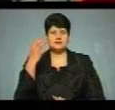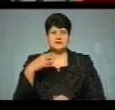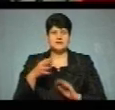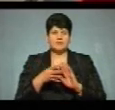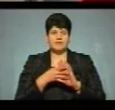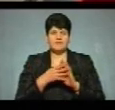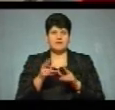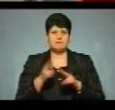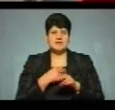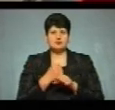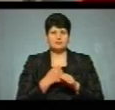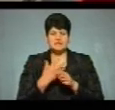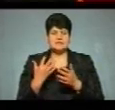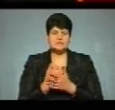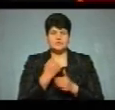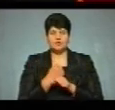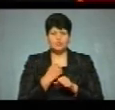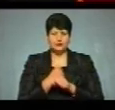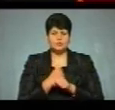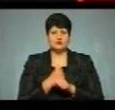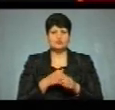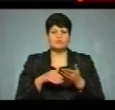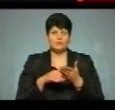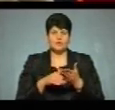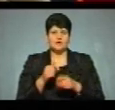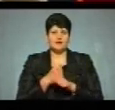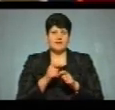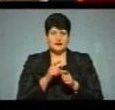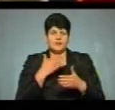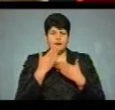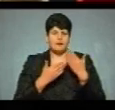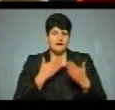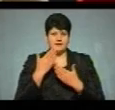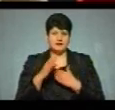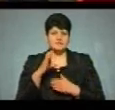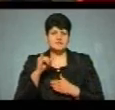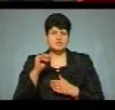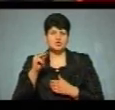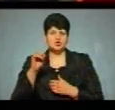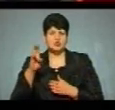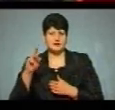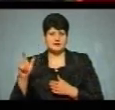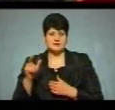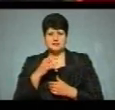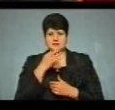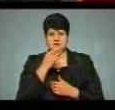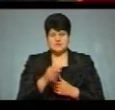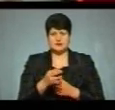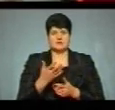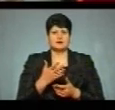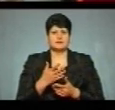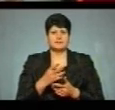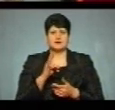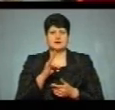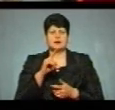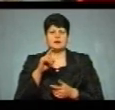«459 безробітних знайшли роботу з допомогою кар'єрних радників обласного центру за січень. Про це сьогодні повідомила фахівець центру Наталія Старик. До